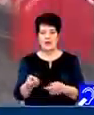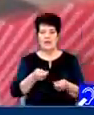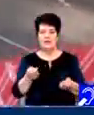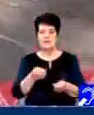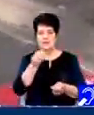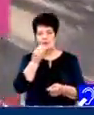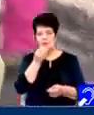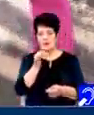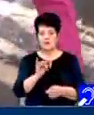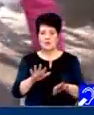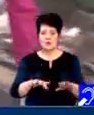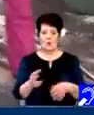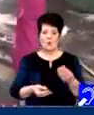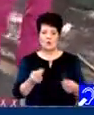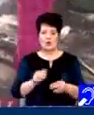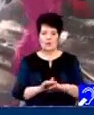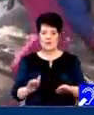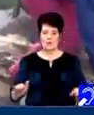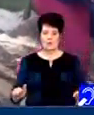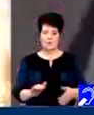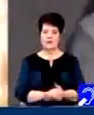produse alimentare și locuri de joacă pentru copii.